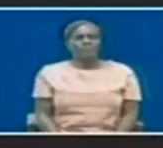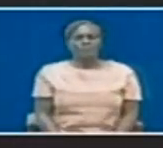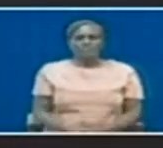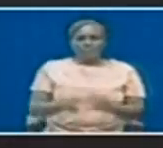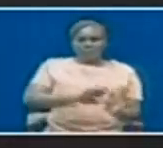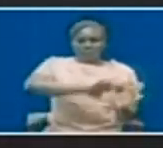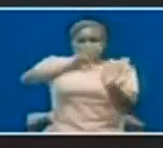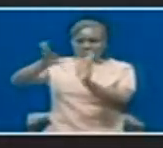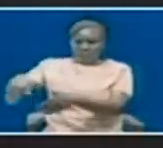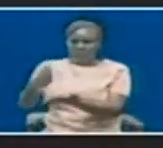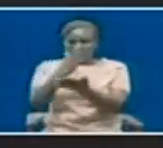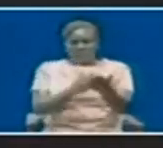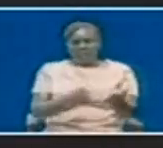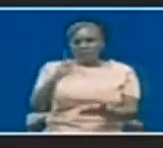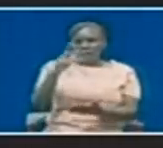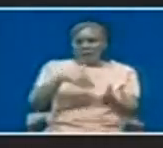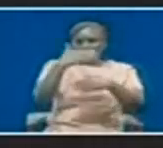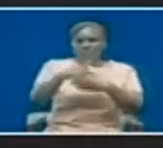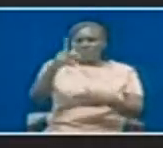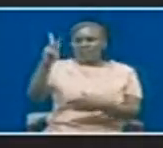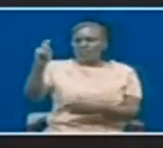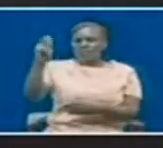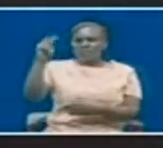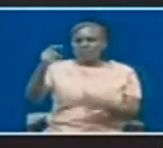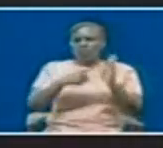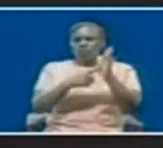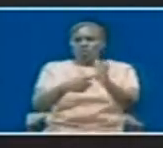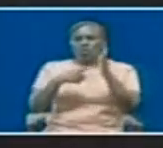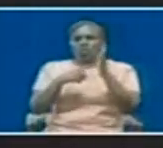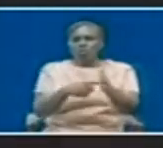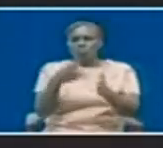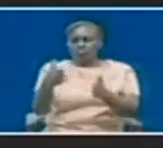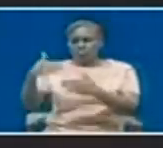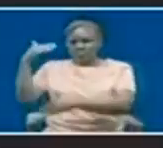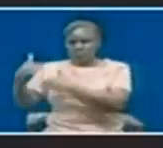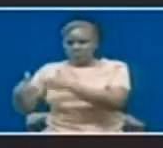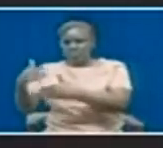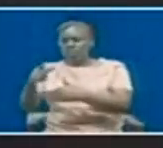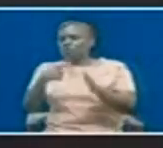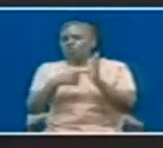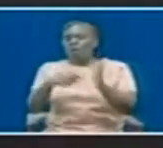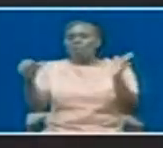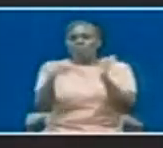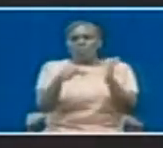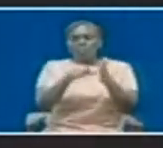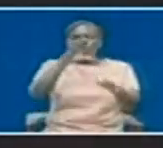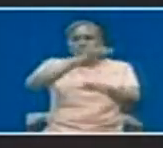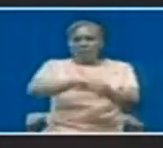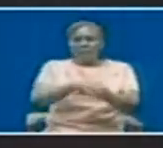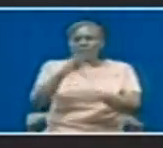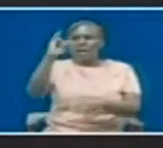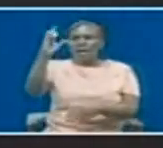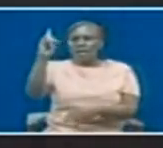Tukiachana na hayo, baada ya runinga ya KTN kuangazia makala ya karaha mipakani yaliyoangazia tatizo la kupata vitambulisho eneo